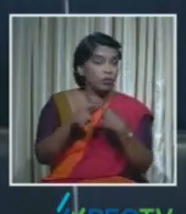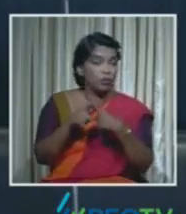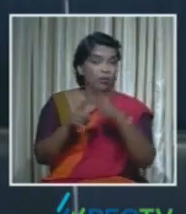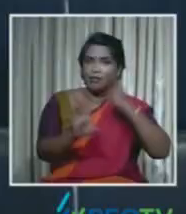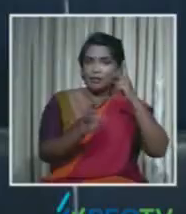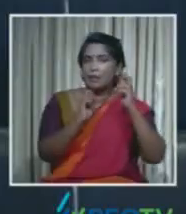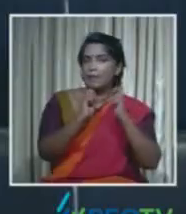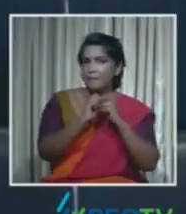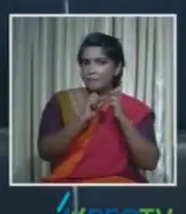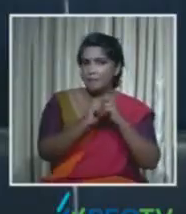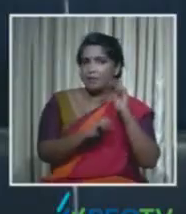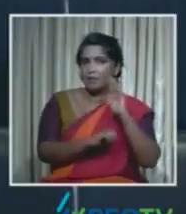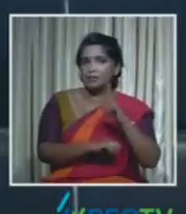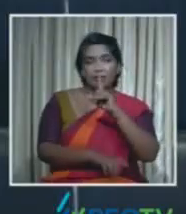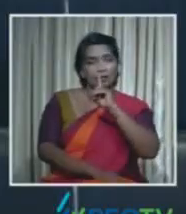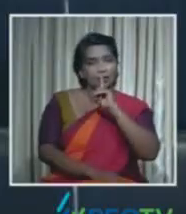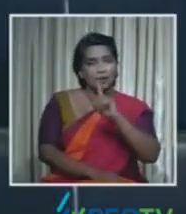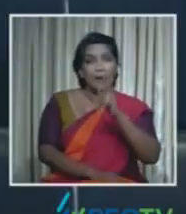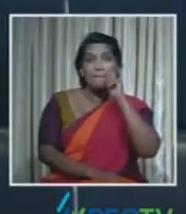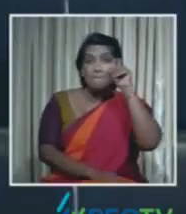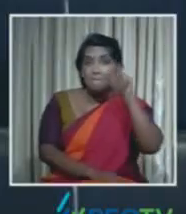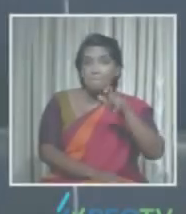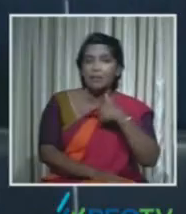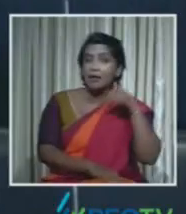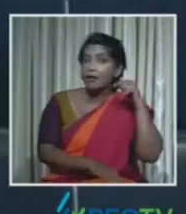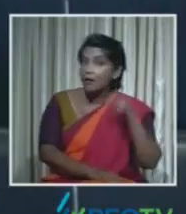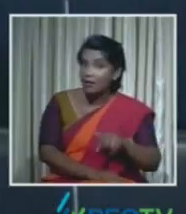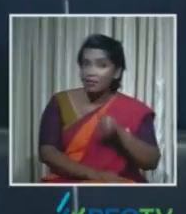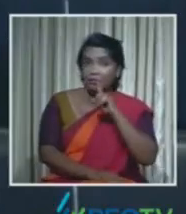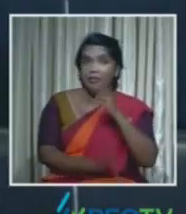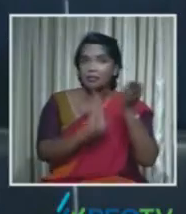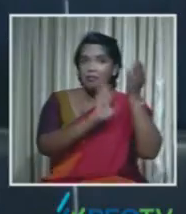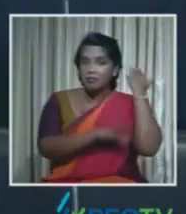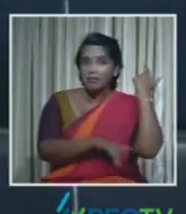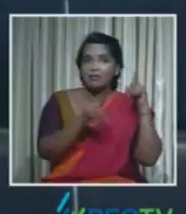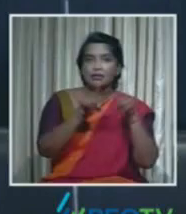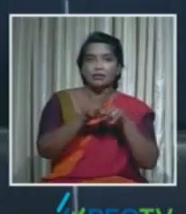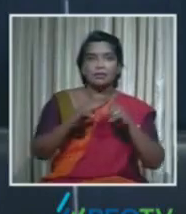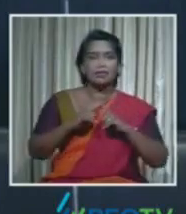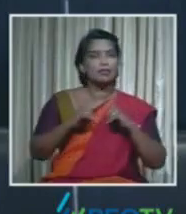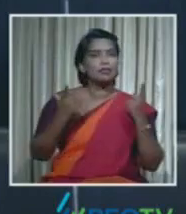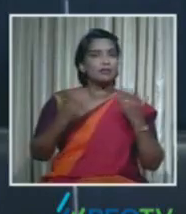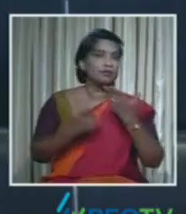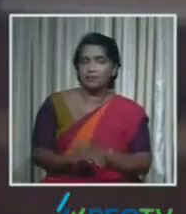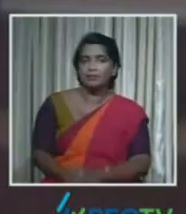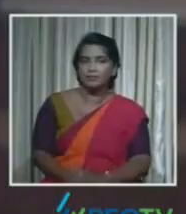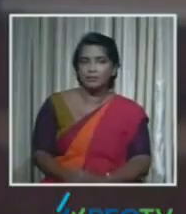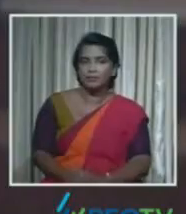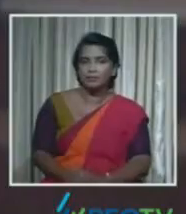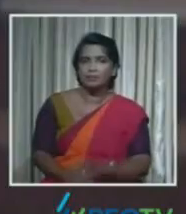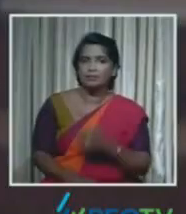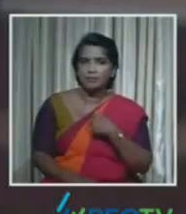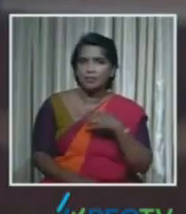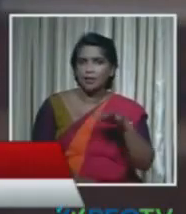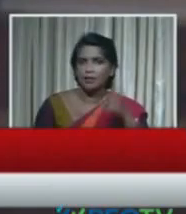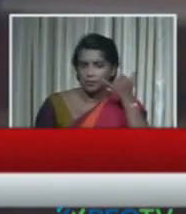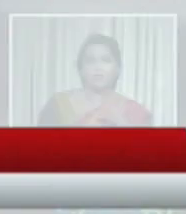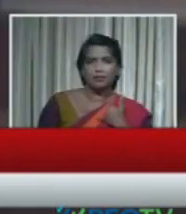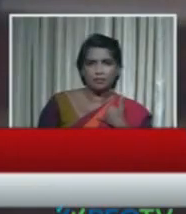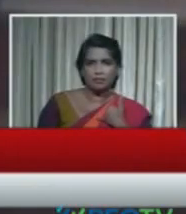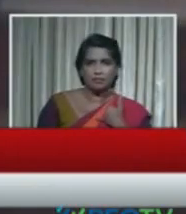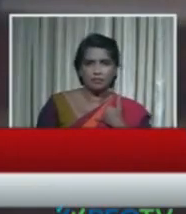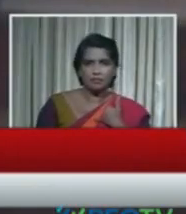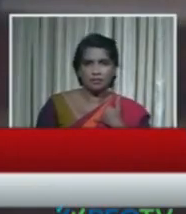ආරක්ෂාවතයි බලාගත්තා ඔය කොච්චර කිව්වත් මිනිස්සු එදා හිටියේ අද කියන්නේ ඒ කාලේ වගේ අපිට ජීවත් වෙන්න පුළුවන් නම් ඇති කියලා මට දැන් දුරකථන ඇමතුමක්